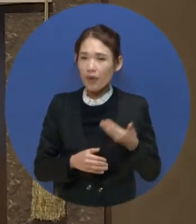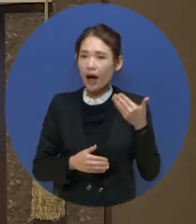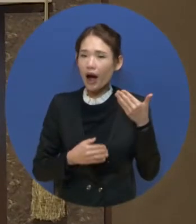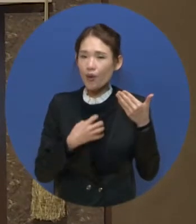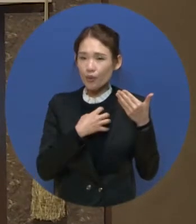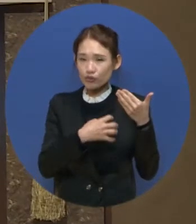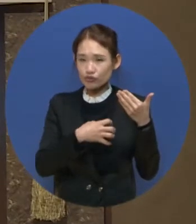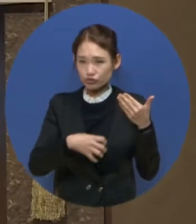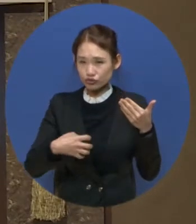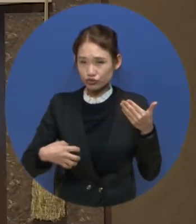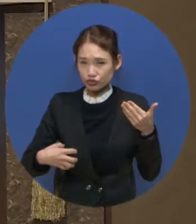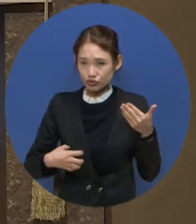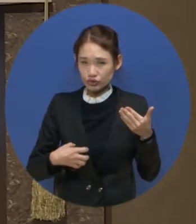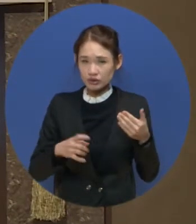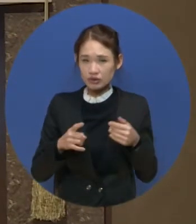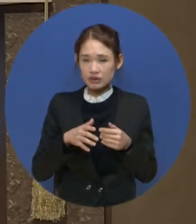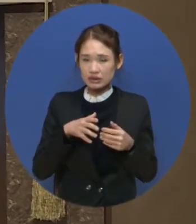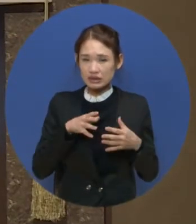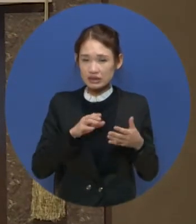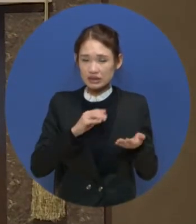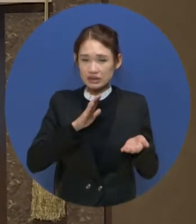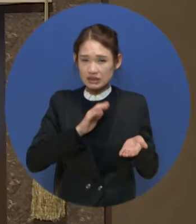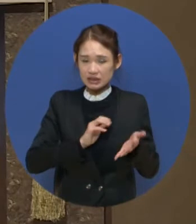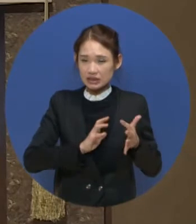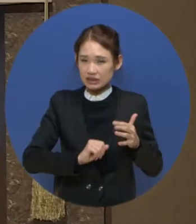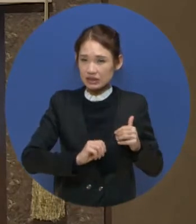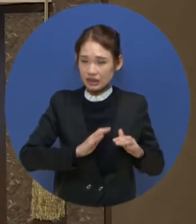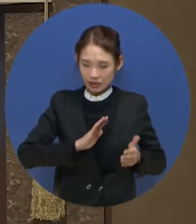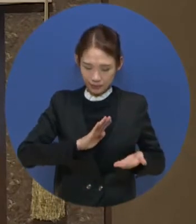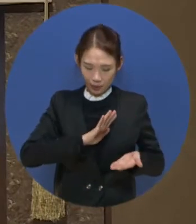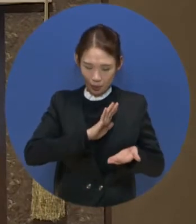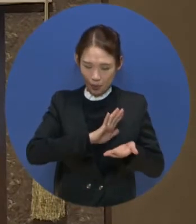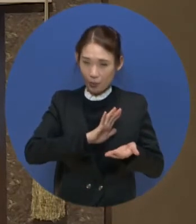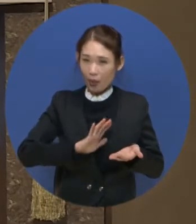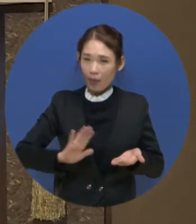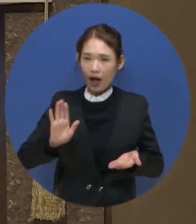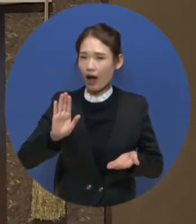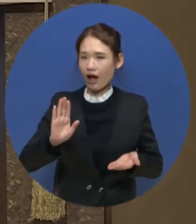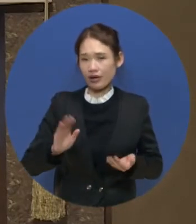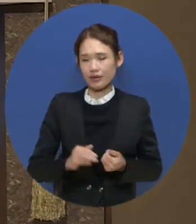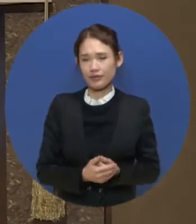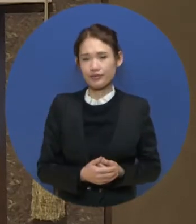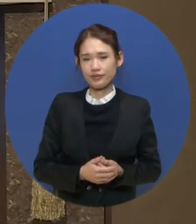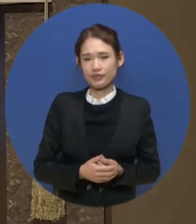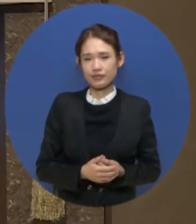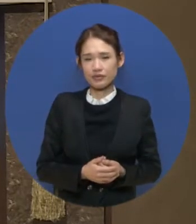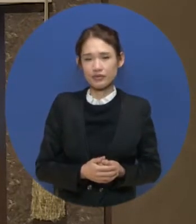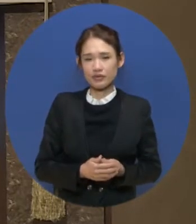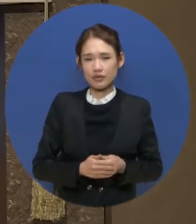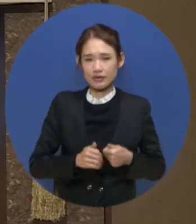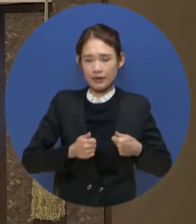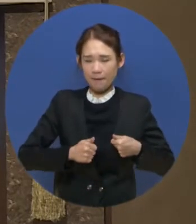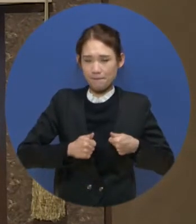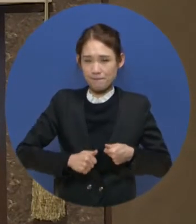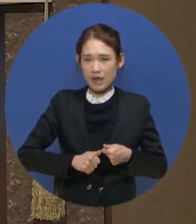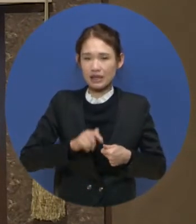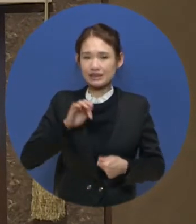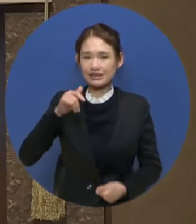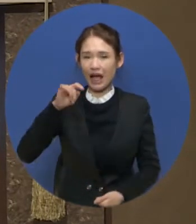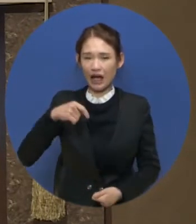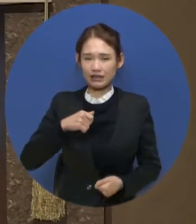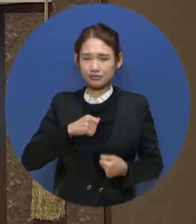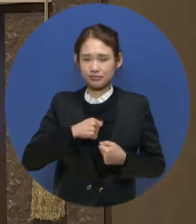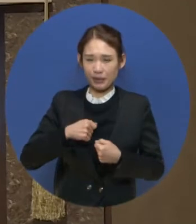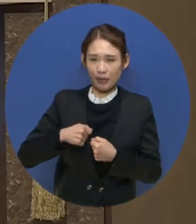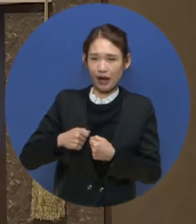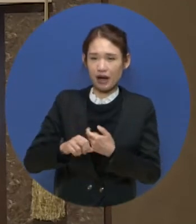있다고 그래요. 그래서 지압이냐 그러니까 지압은 아니라고 그래요. 서양에서 이렇게 했으니까. 네. 근데 그 길을 이렇게 자극을 하면은 네. 그